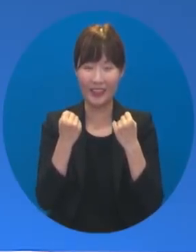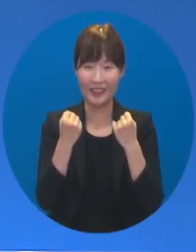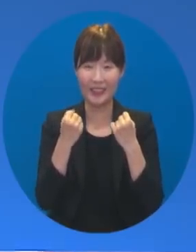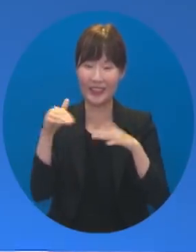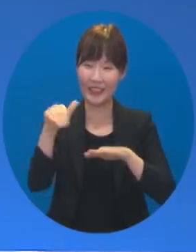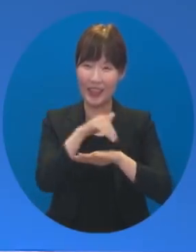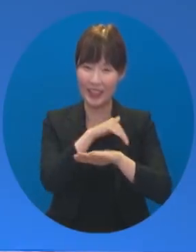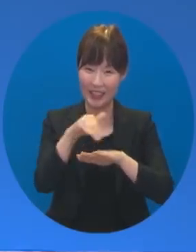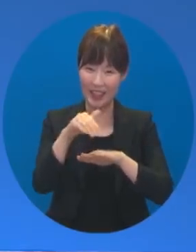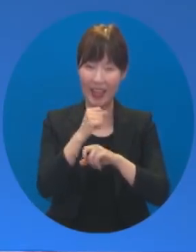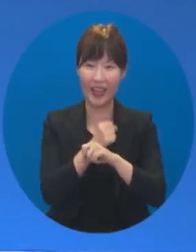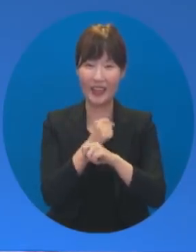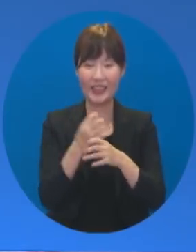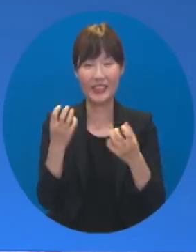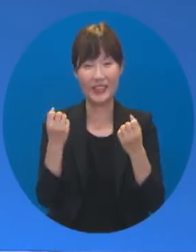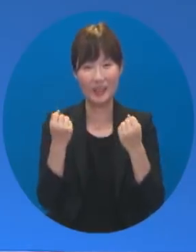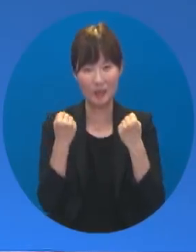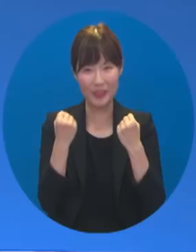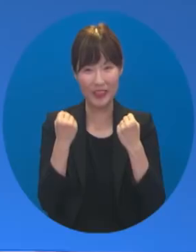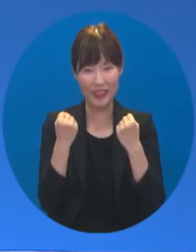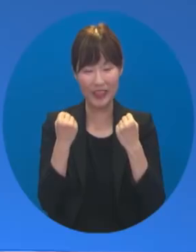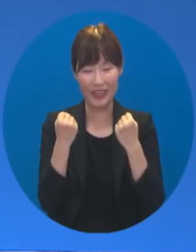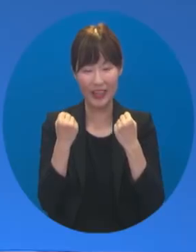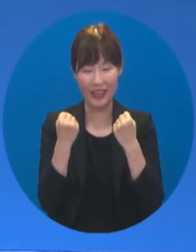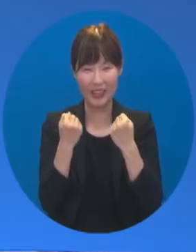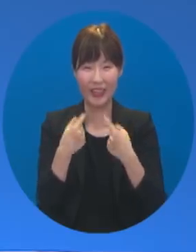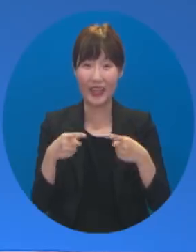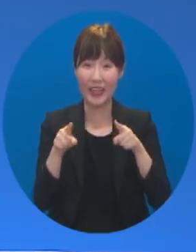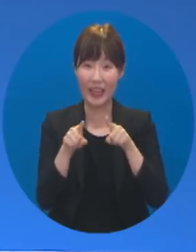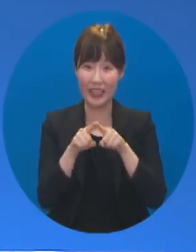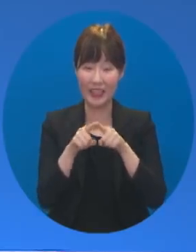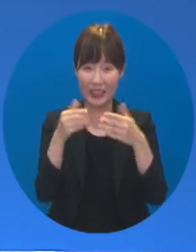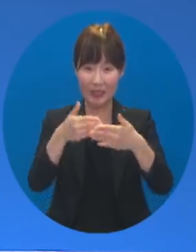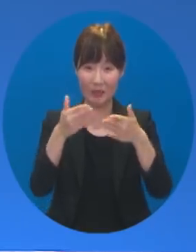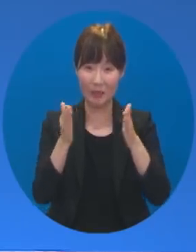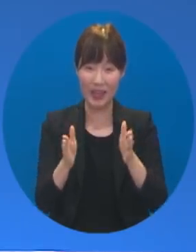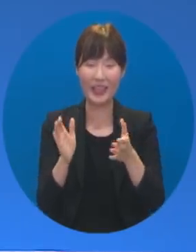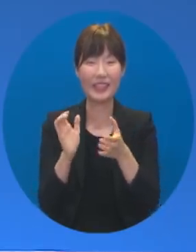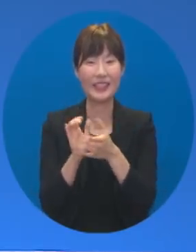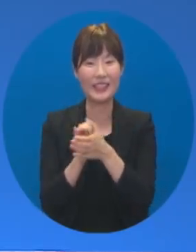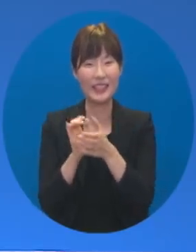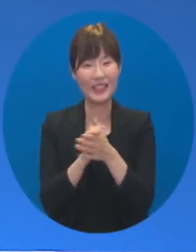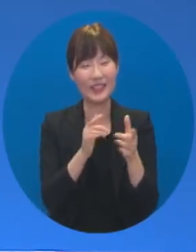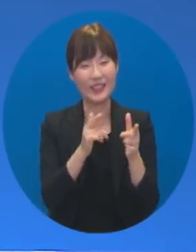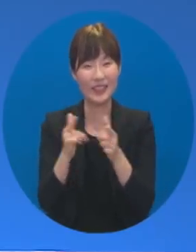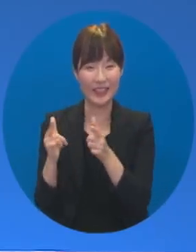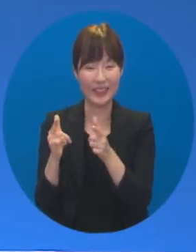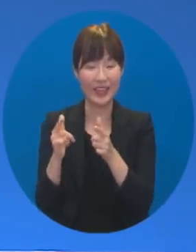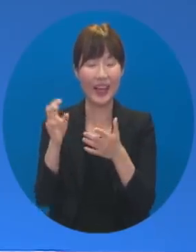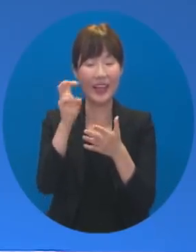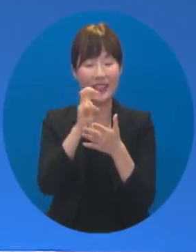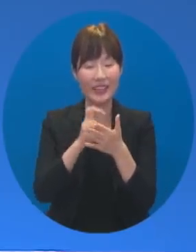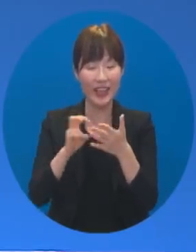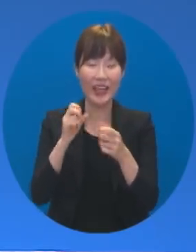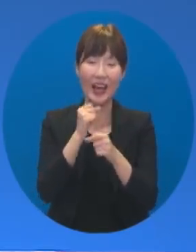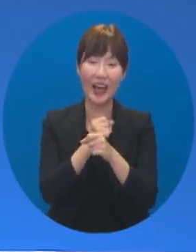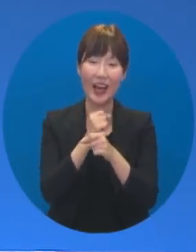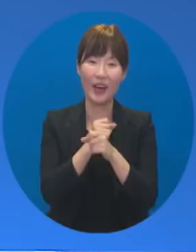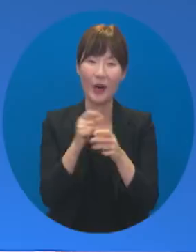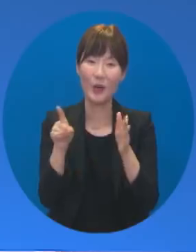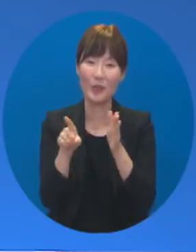그 같은 친구들 또 무엇보다 함께 신앙생활하고 하나님을 찬양하는 친구들과 선생님들이